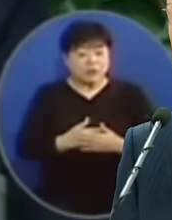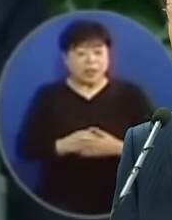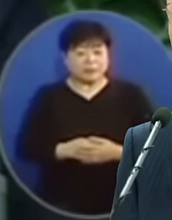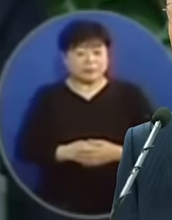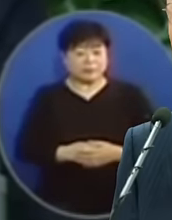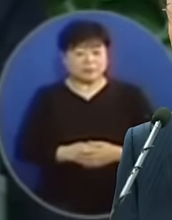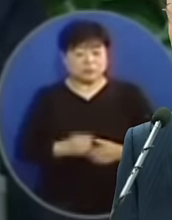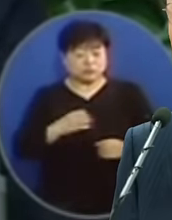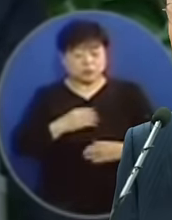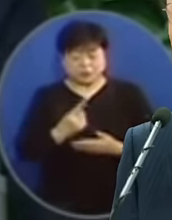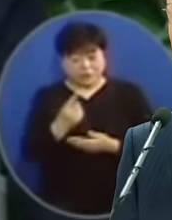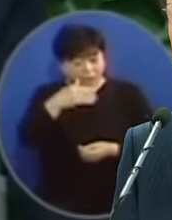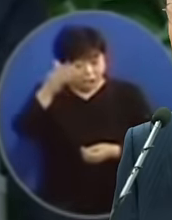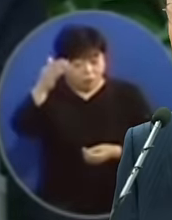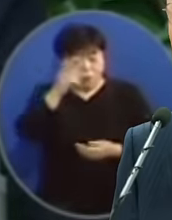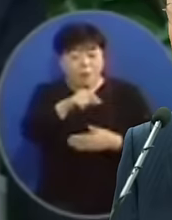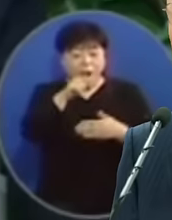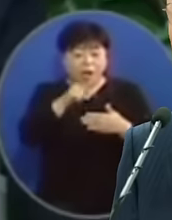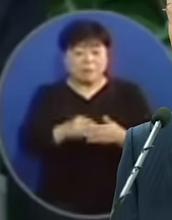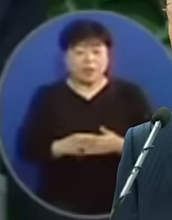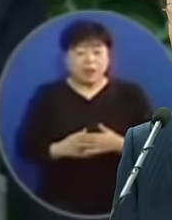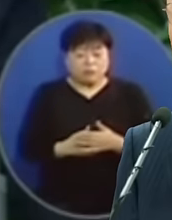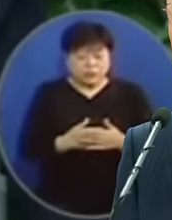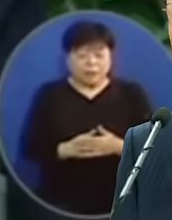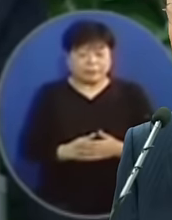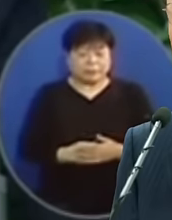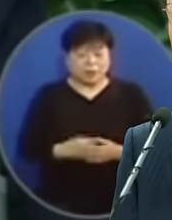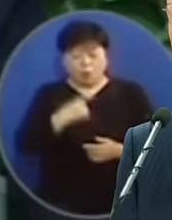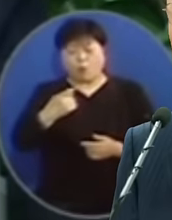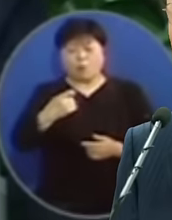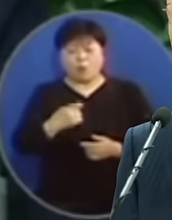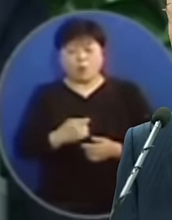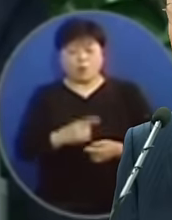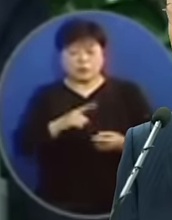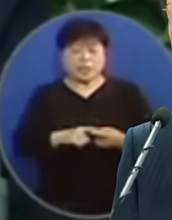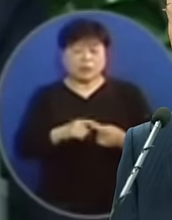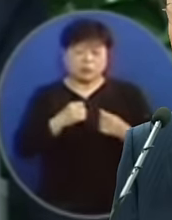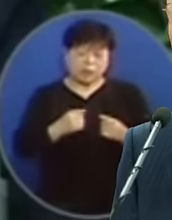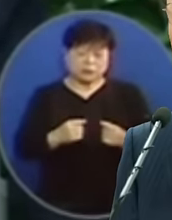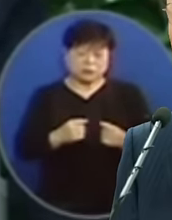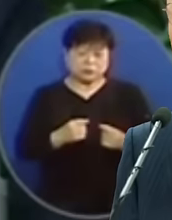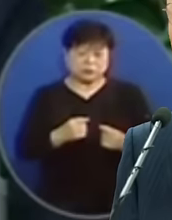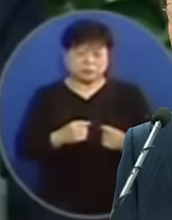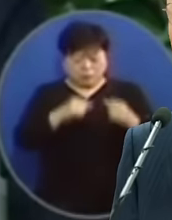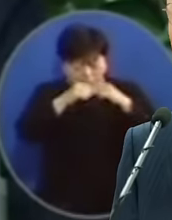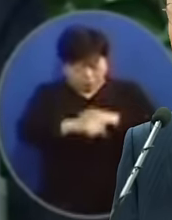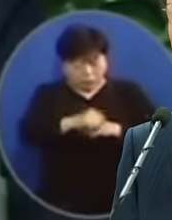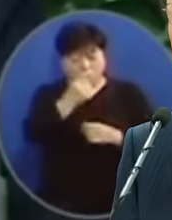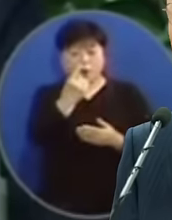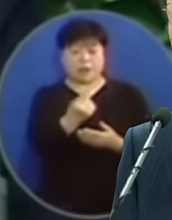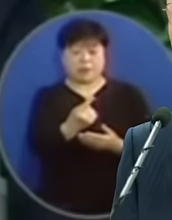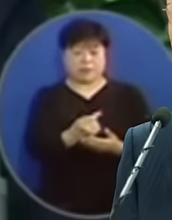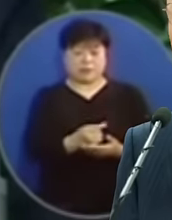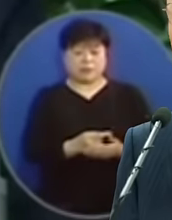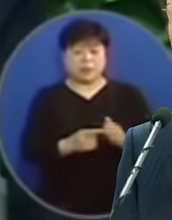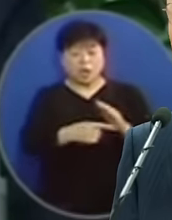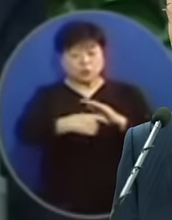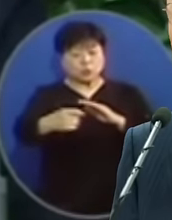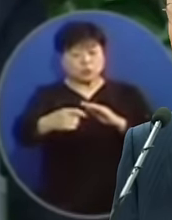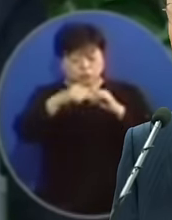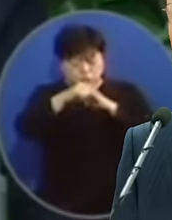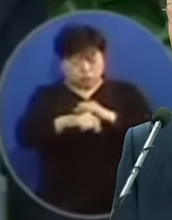공포가 사라지는 것입니다. 마음속에 불안과 공포를 그대로 가지고 있으면 무서운 파괴를 가져오는 것입니다. 도적질하고